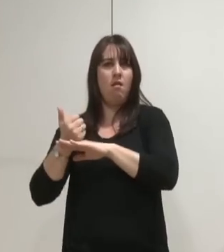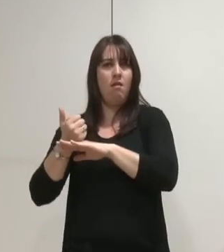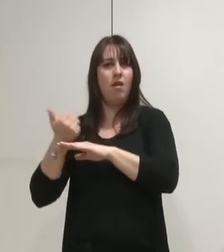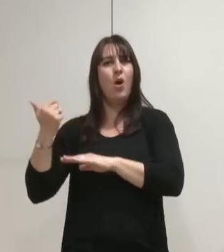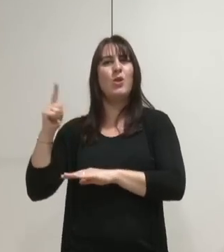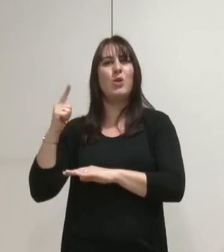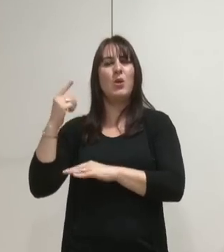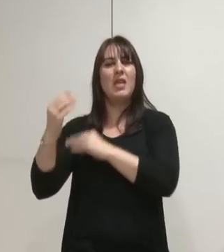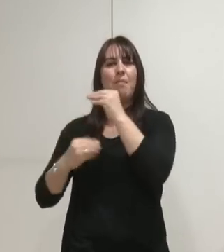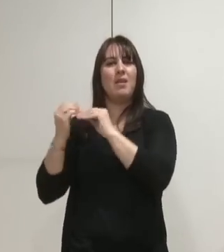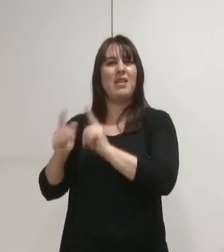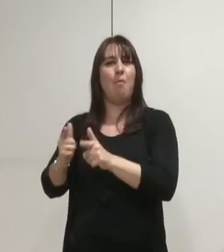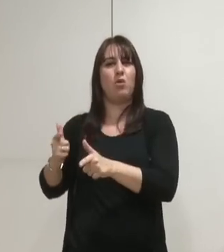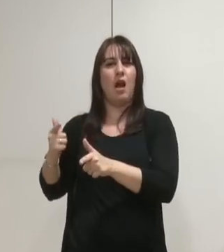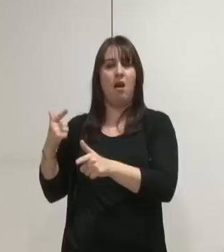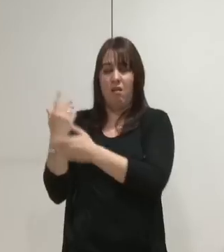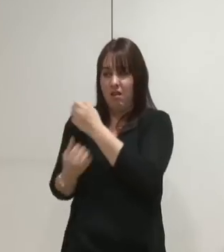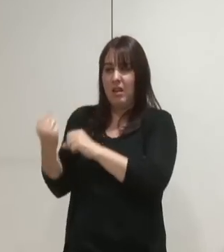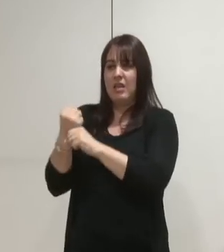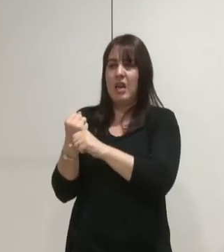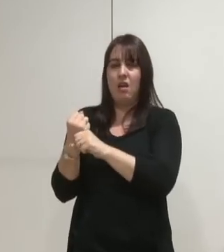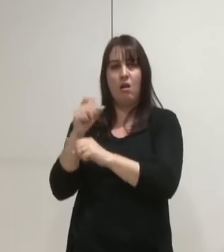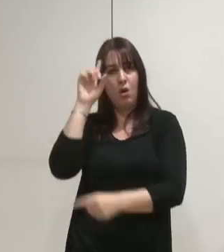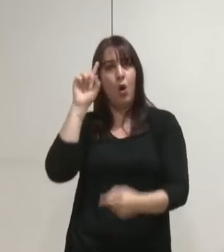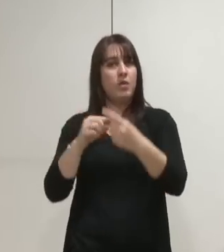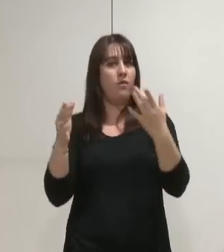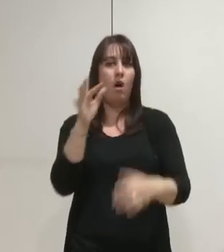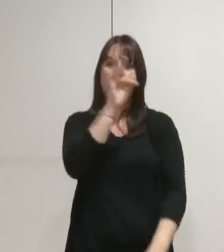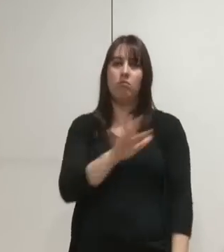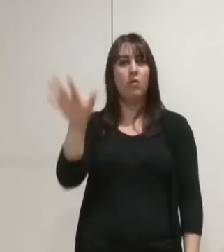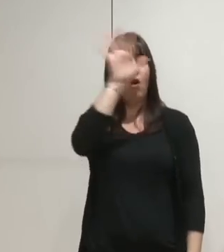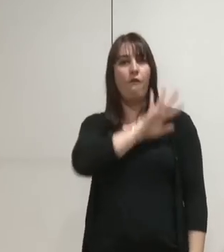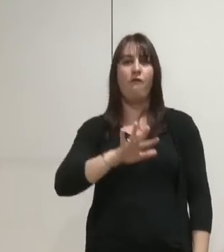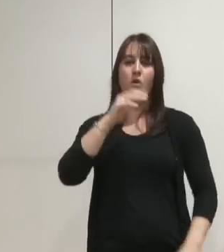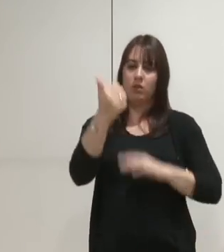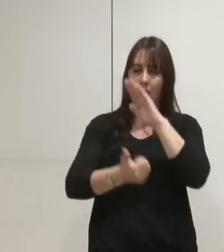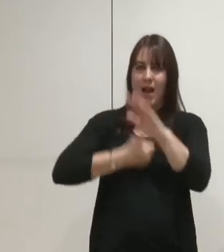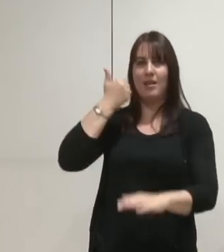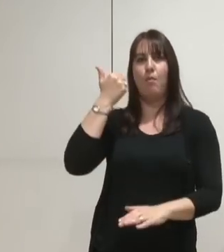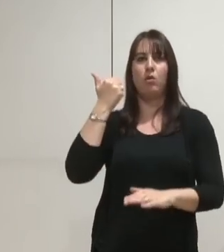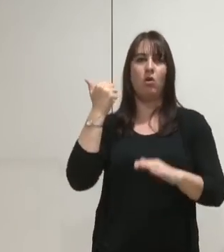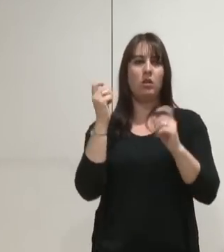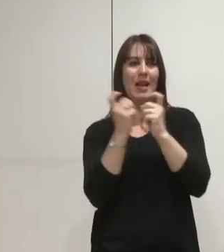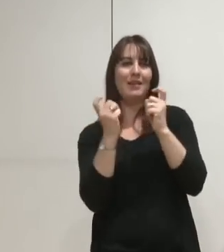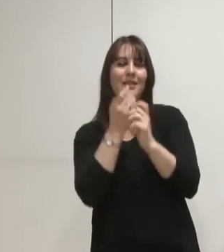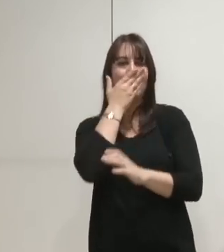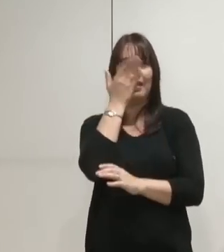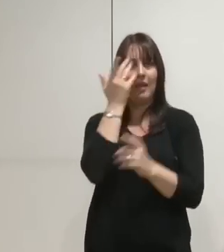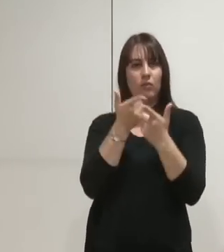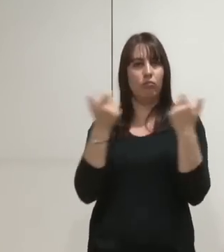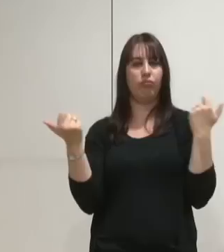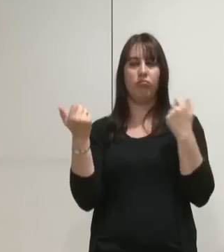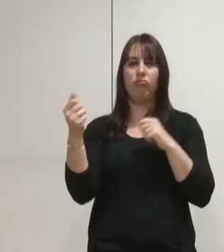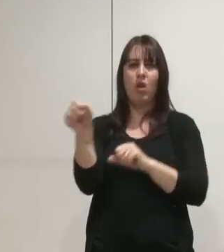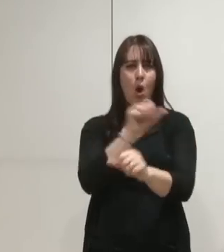deuxème guerre mondiale pour garantir à la France dans le cadre de son indépendance énergétique toutes les conditions qui lui